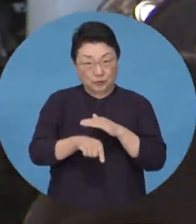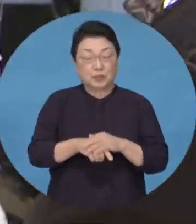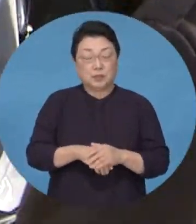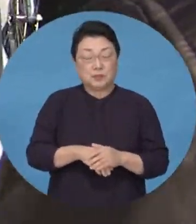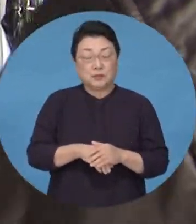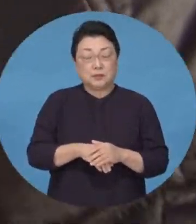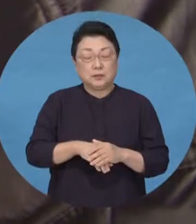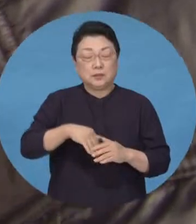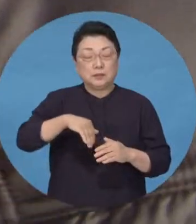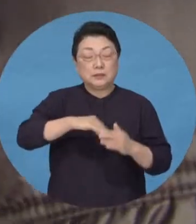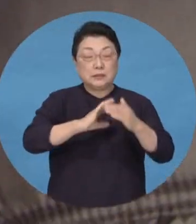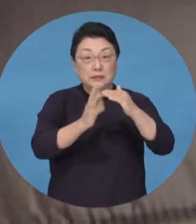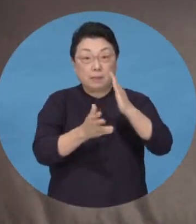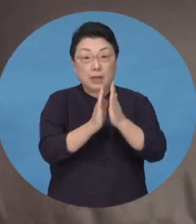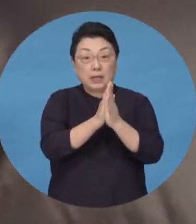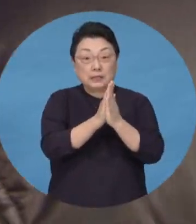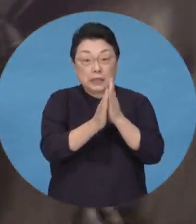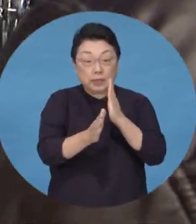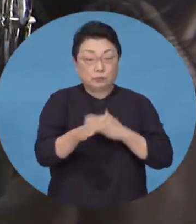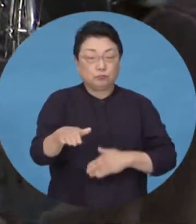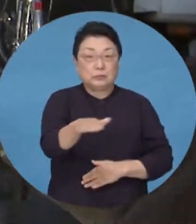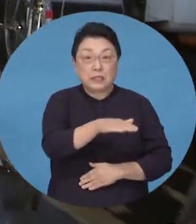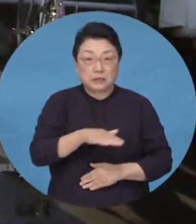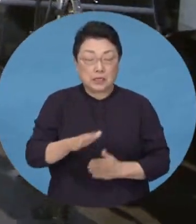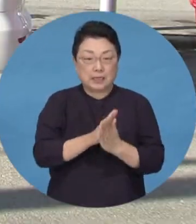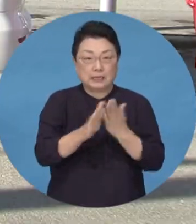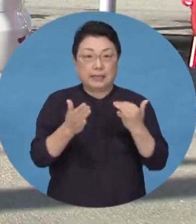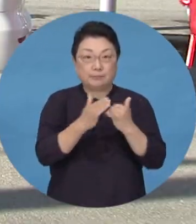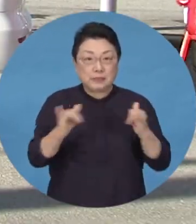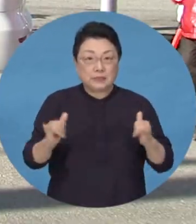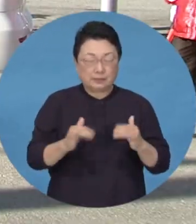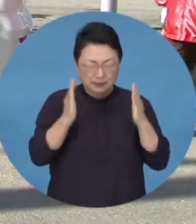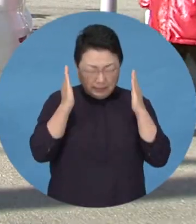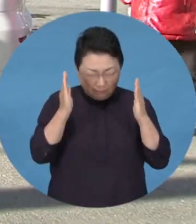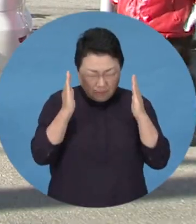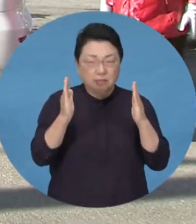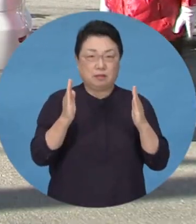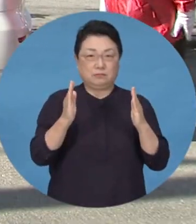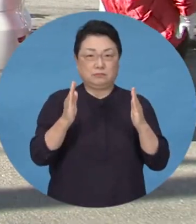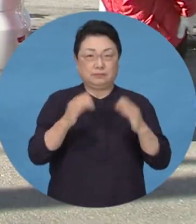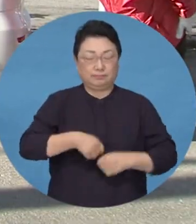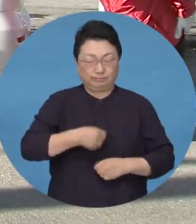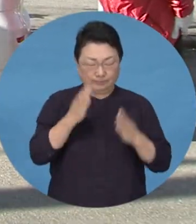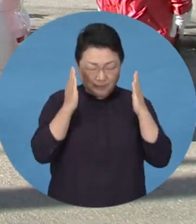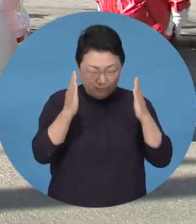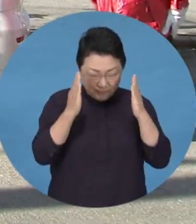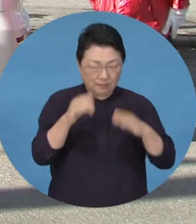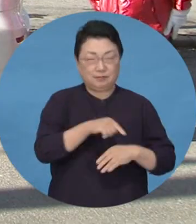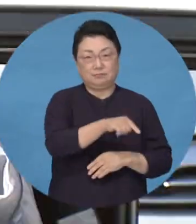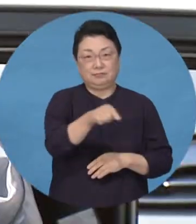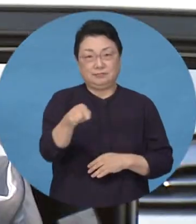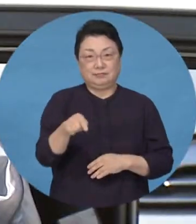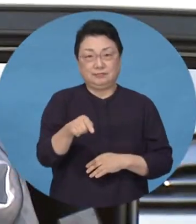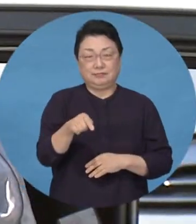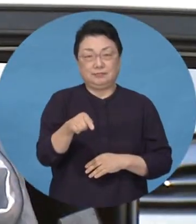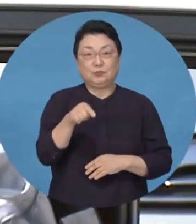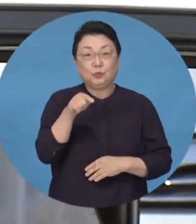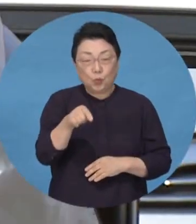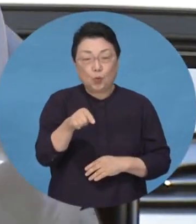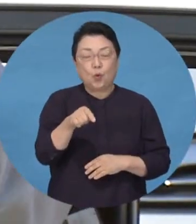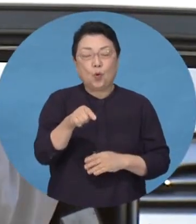山恐れて山梨県の皆さんほど子を一生懸命頑張っている人はいないんだとでその